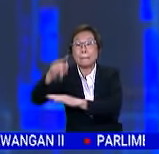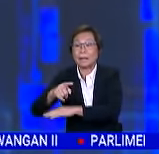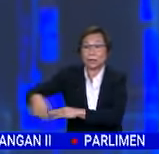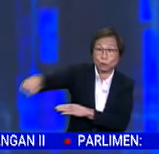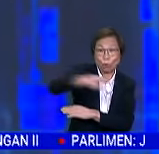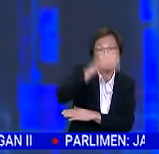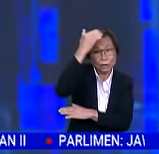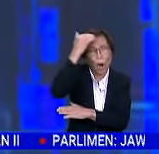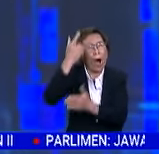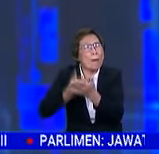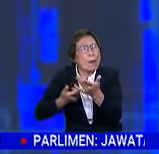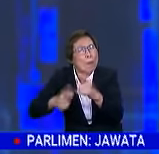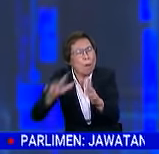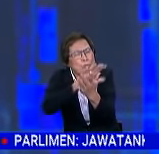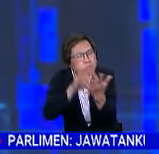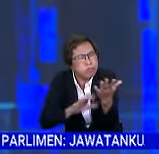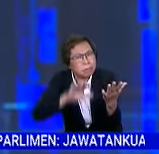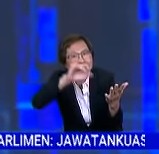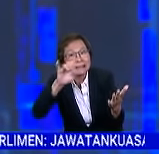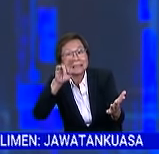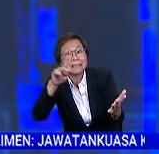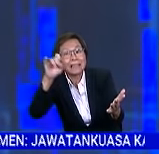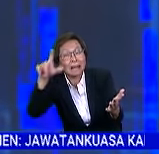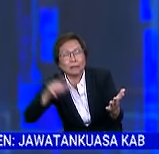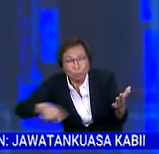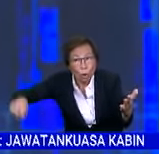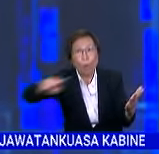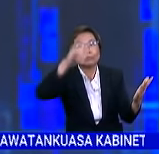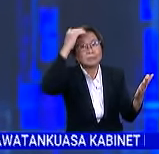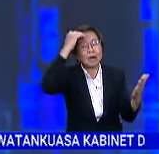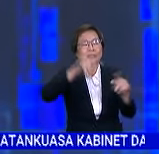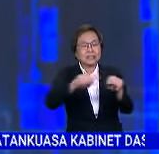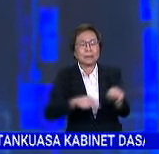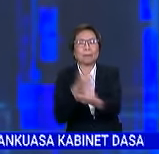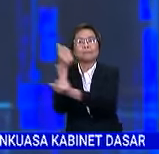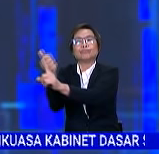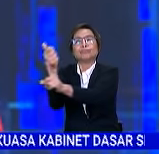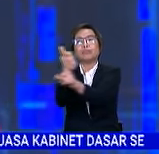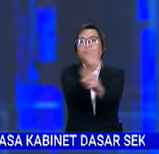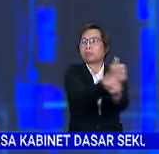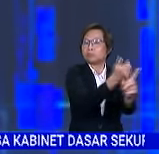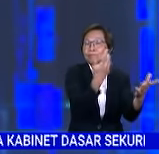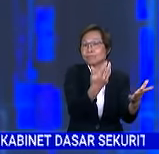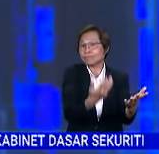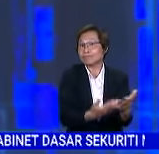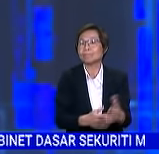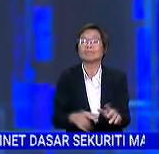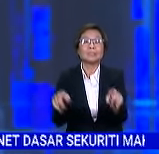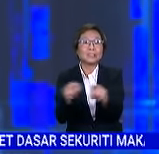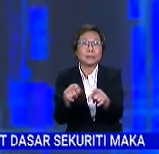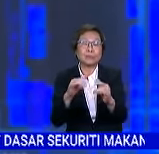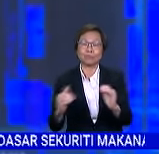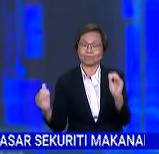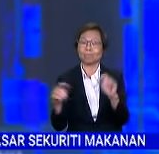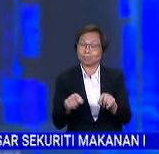dapat mengetahui perkembangan pelan jalinan digital negara jendela di kawasan masing-masing. Ini selaras dengan hasrat